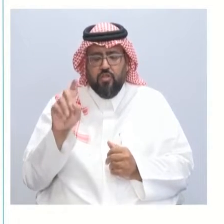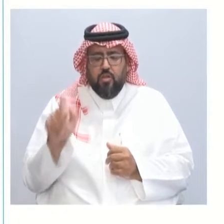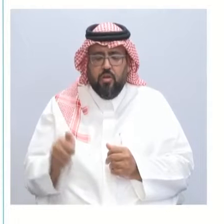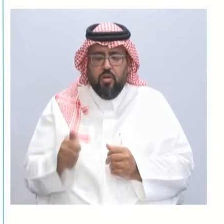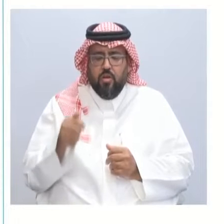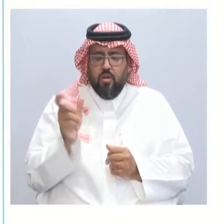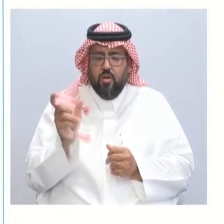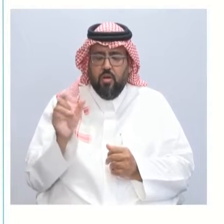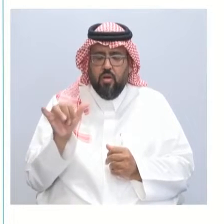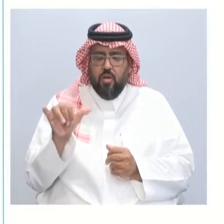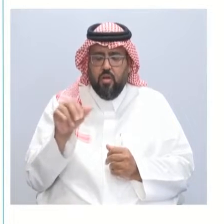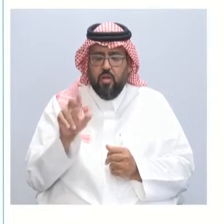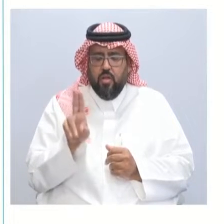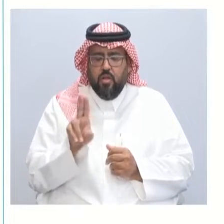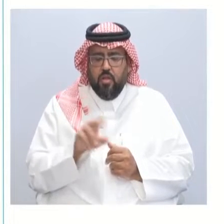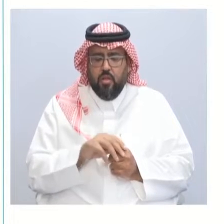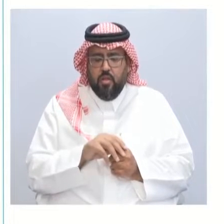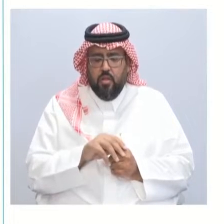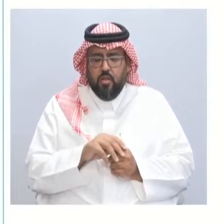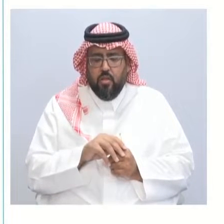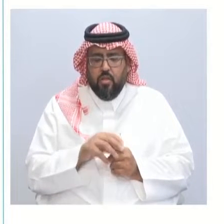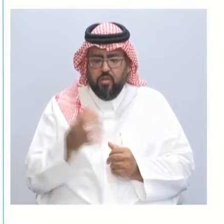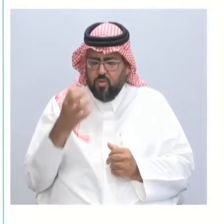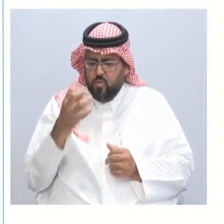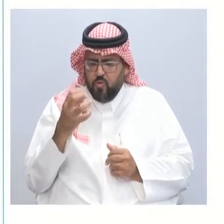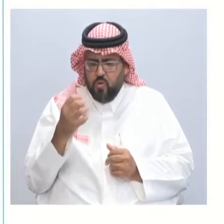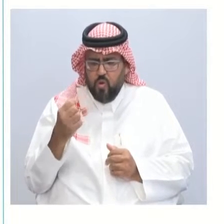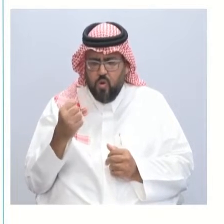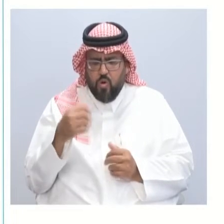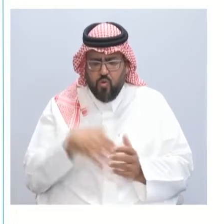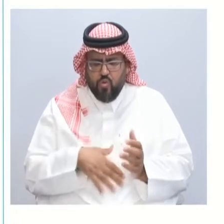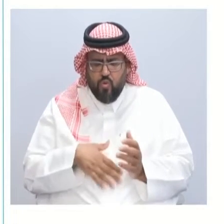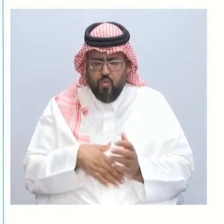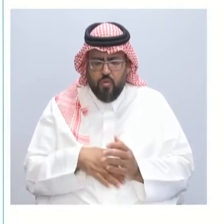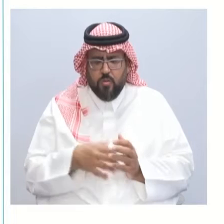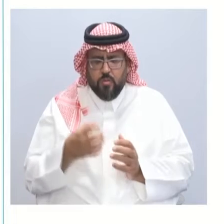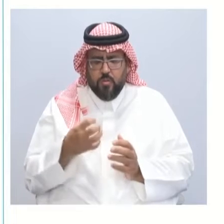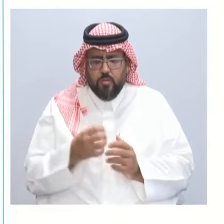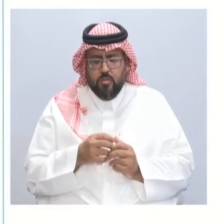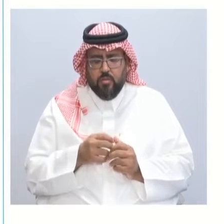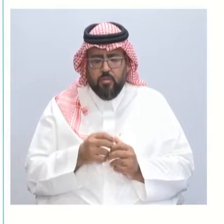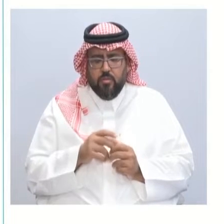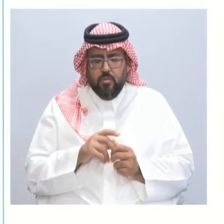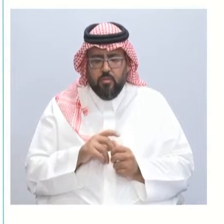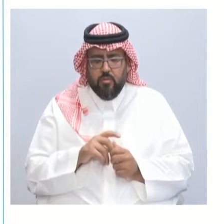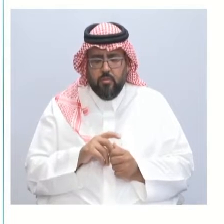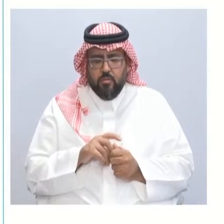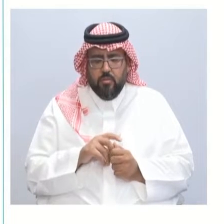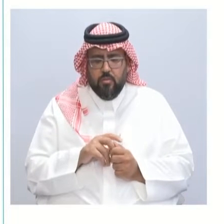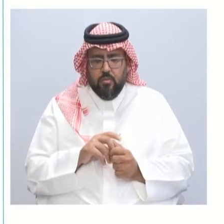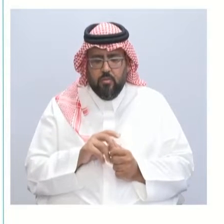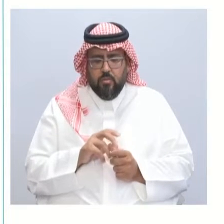الجرانيت الجرانيت من الصخور الناريه الجوفيه تصلبت في اعماق